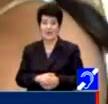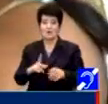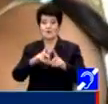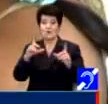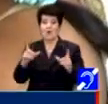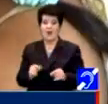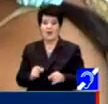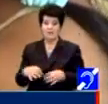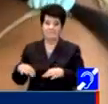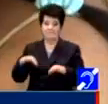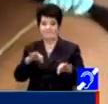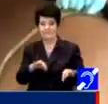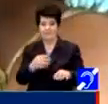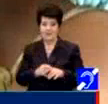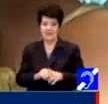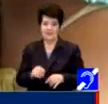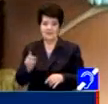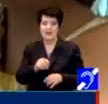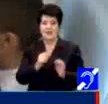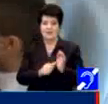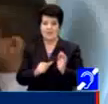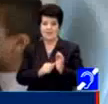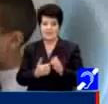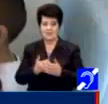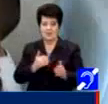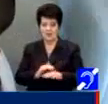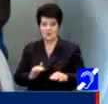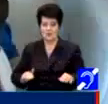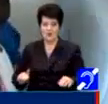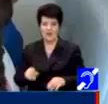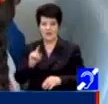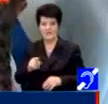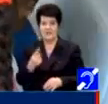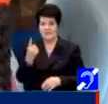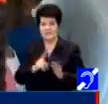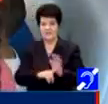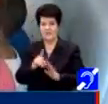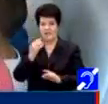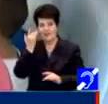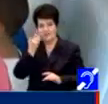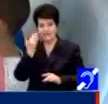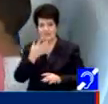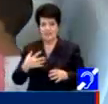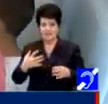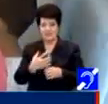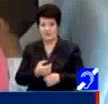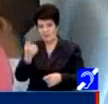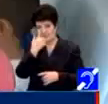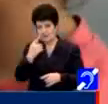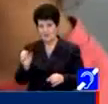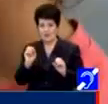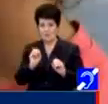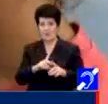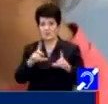a fost gândită pentru 100 de elevi de gimnaziu și pentru 60 de preșcolari și școlari din cicluri primar. Inițiatorii vor să reducă și să prevină